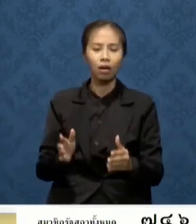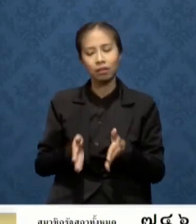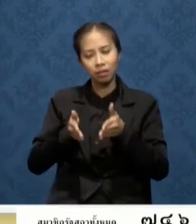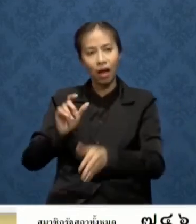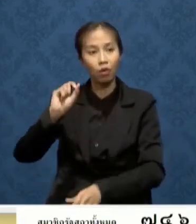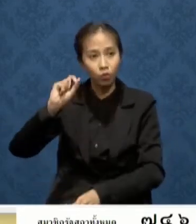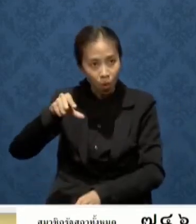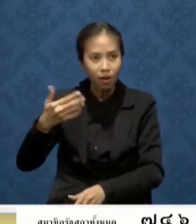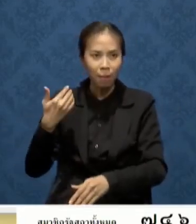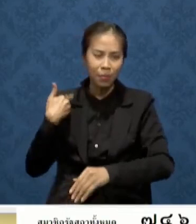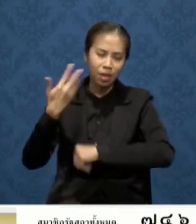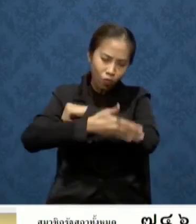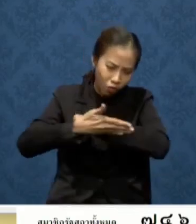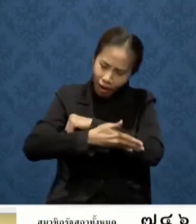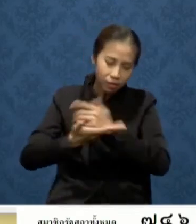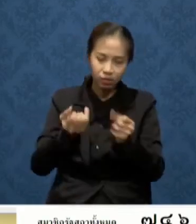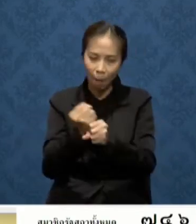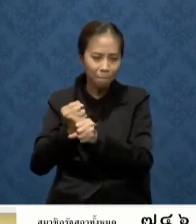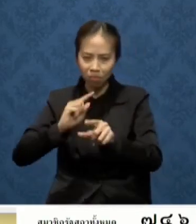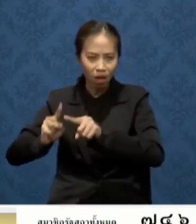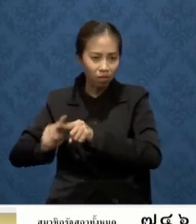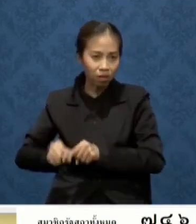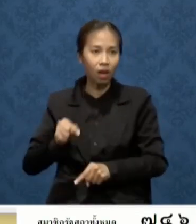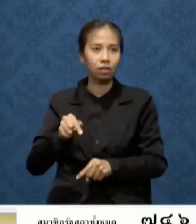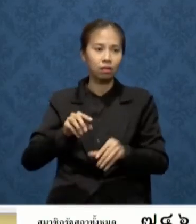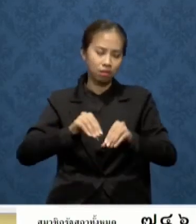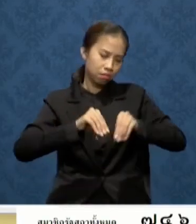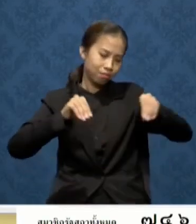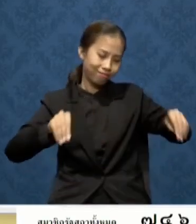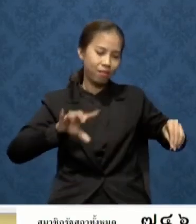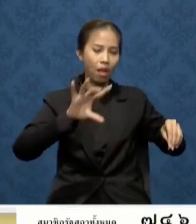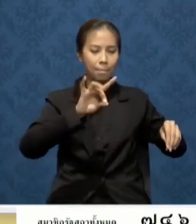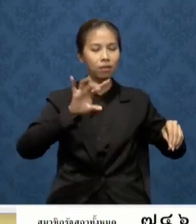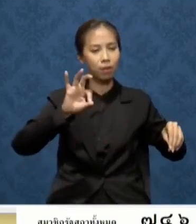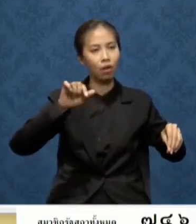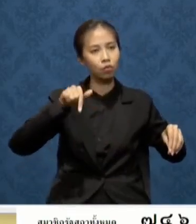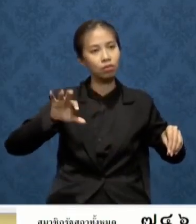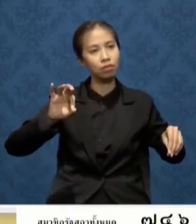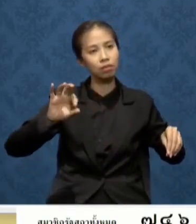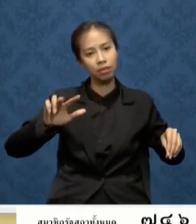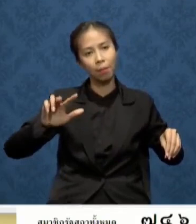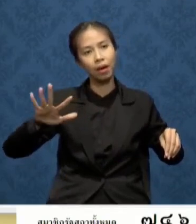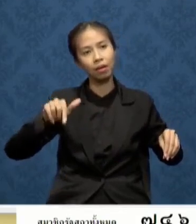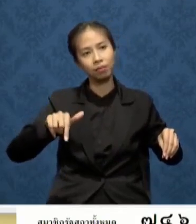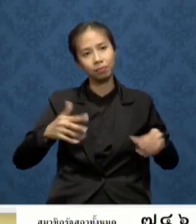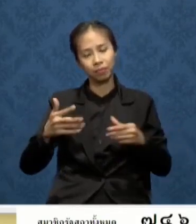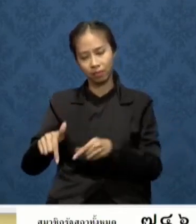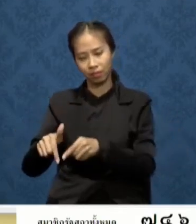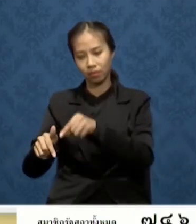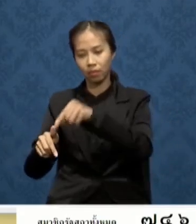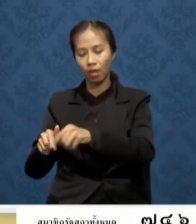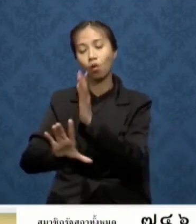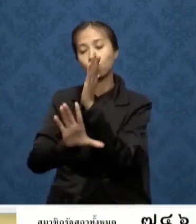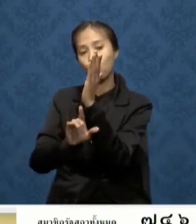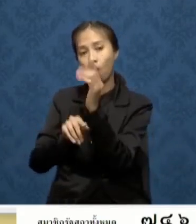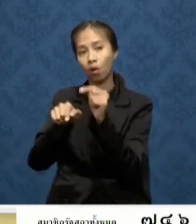ท่อ เชื่อมต่อ 2 ฝั่งทะเล เข้าด้วยกันระยะทาง 89.3 กิโลเมตรจุดเริ่มตนอยทบริเวณแหมลิว จั